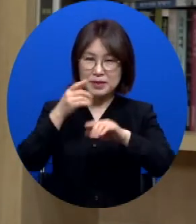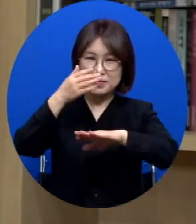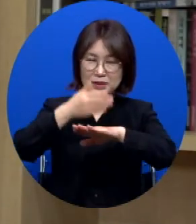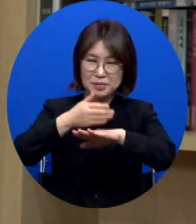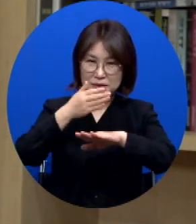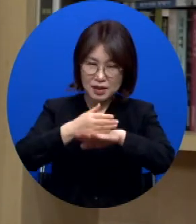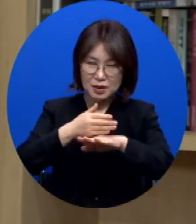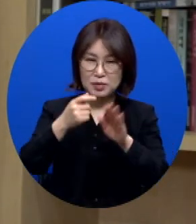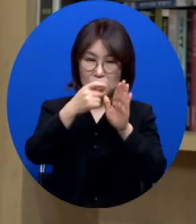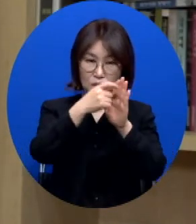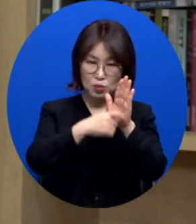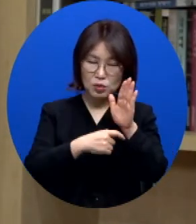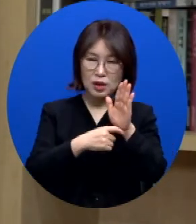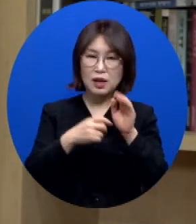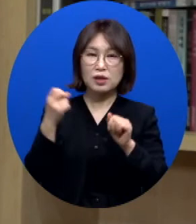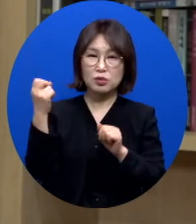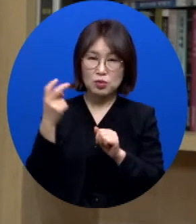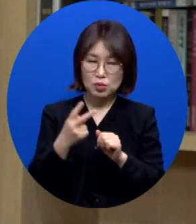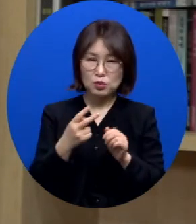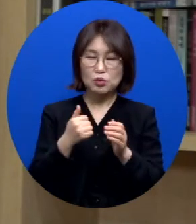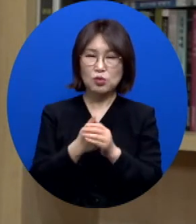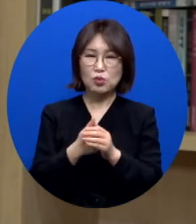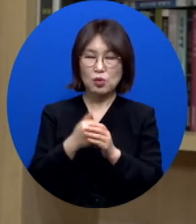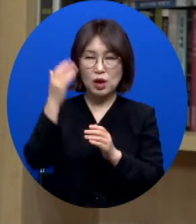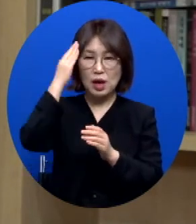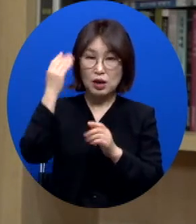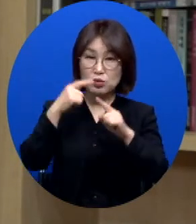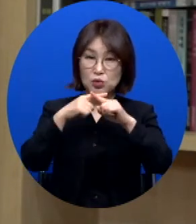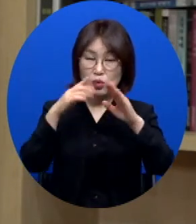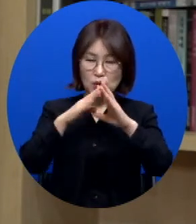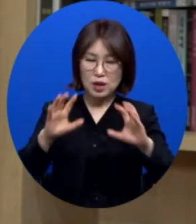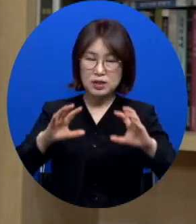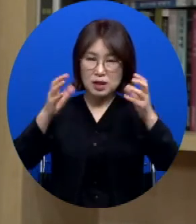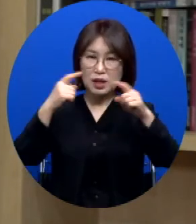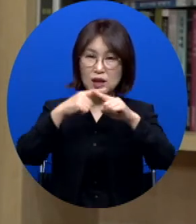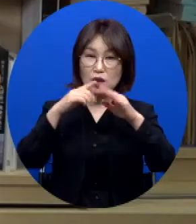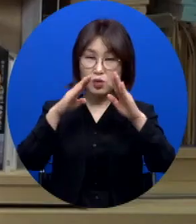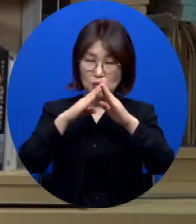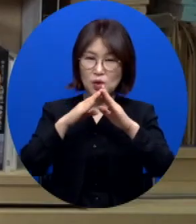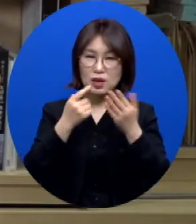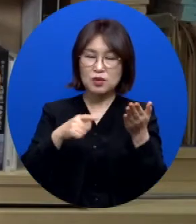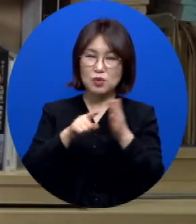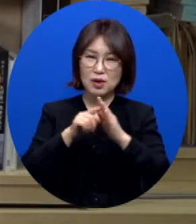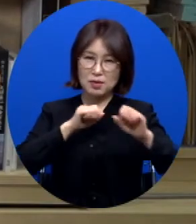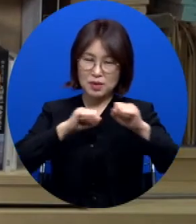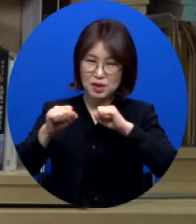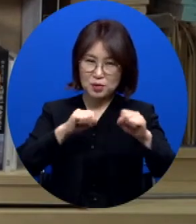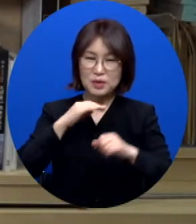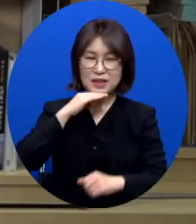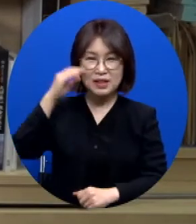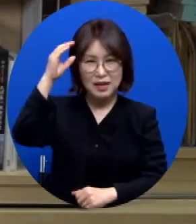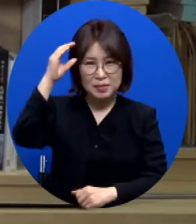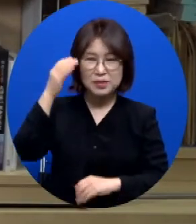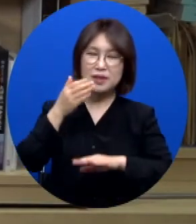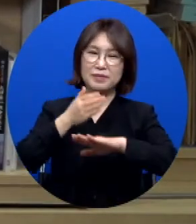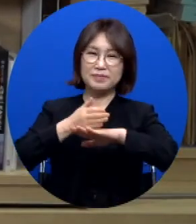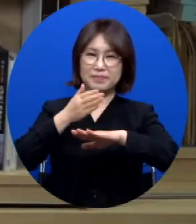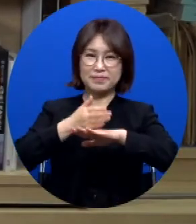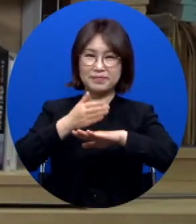들었습니다. 앞으로 교단은 물론이고요. 한국교회와 또 세계교회를 위해서 더 많은 활동 있으시길 기대하겠습니다. 감사합니다. 네, 감사합니다.